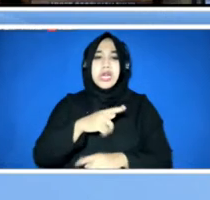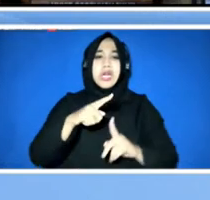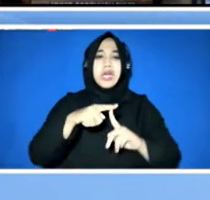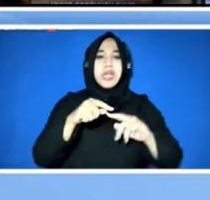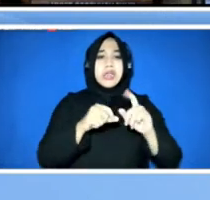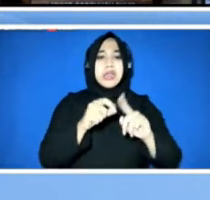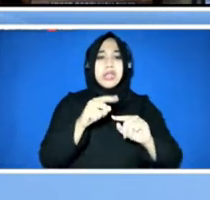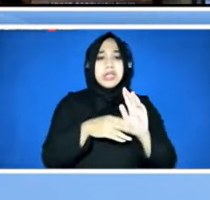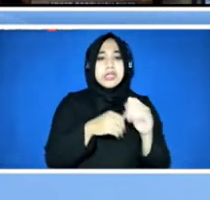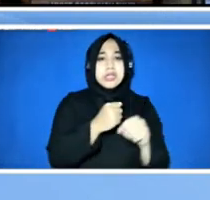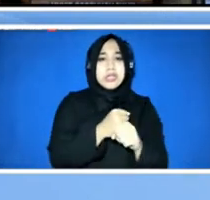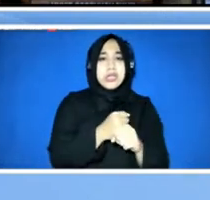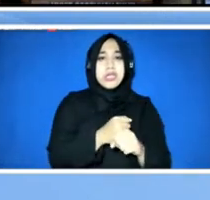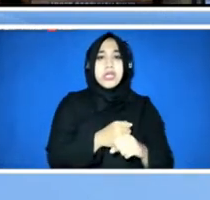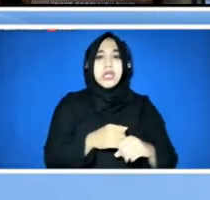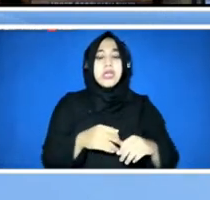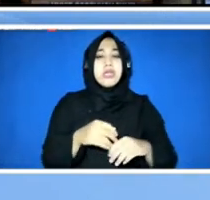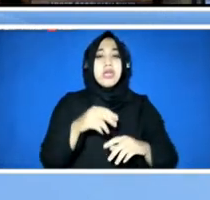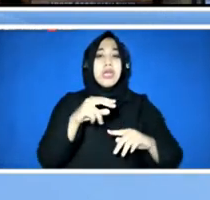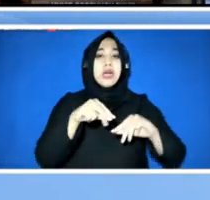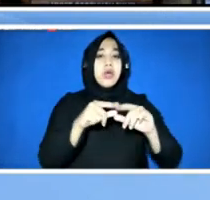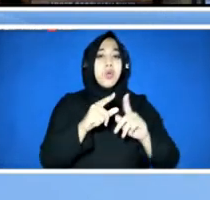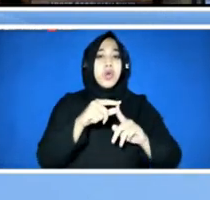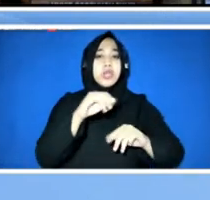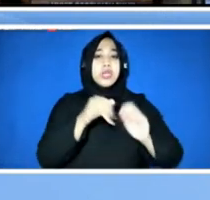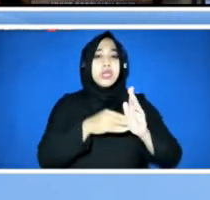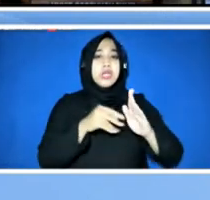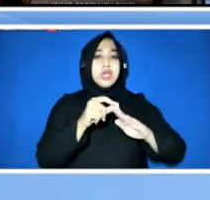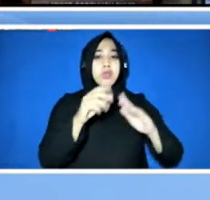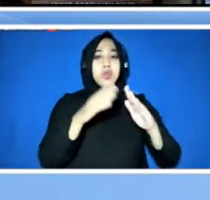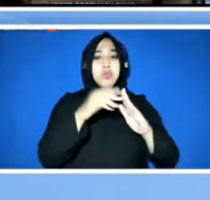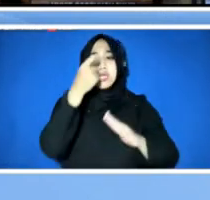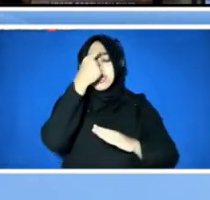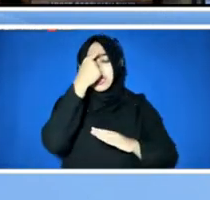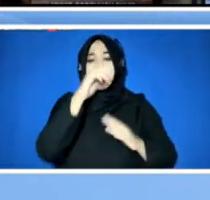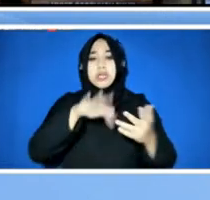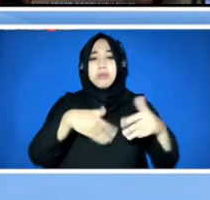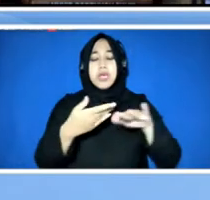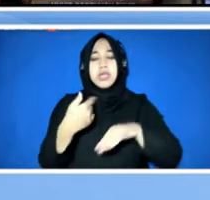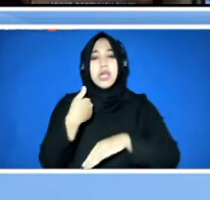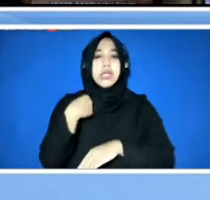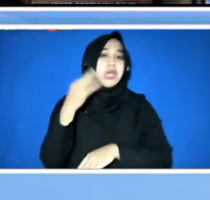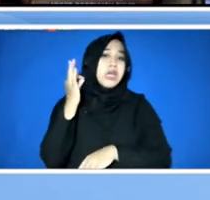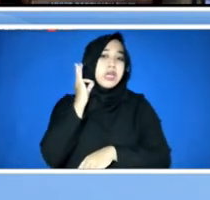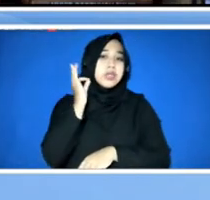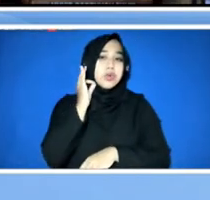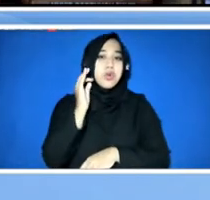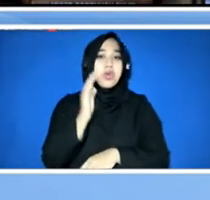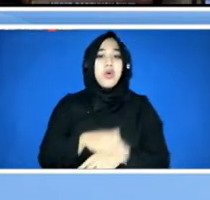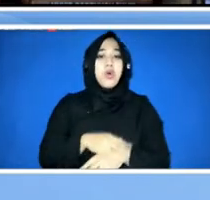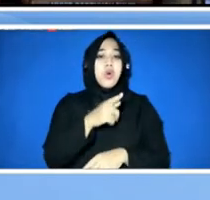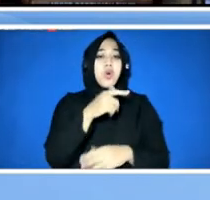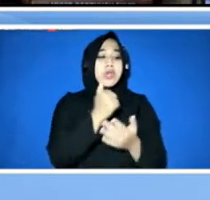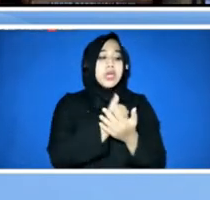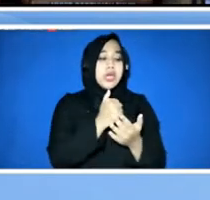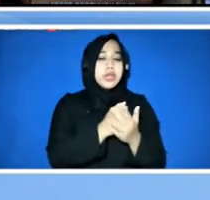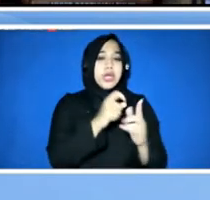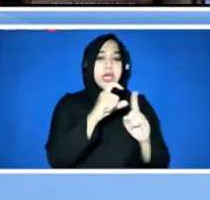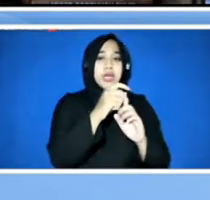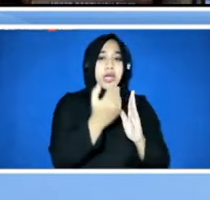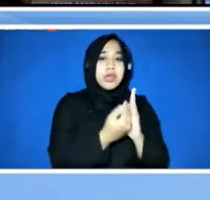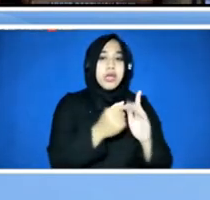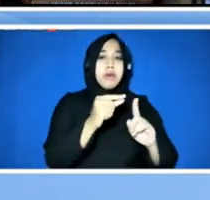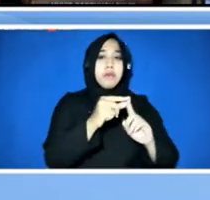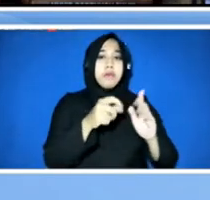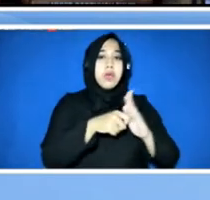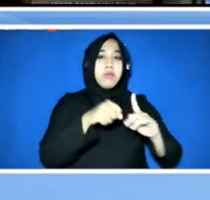juga kematian. Kematian juga ada resiko. Yang sempat jadi ramai kan? Oh, data Pemkot sama Pemprov beda misalnya. Oh, yang dikubur